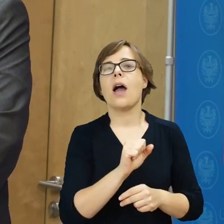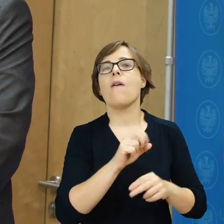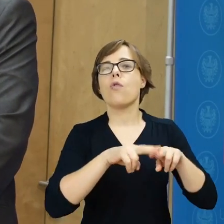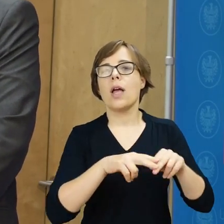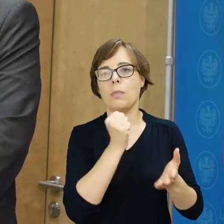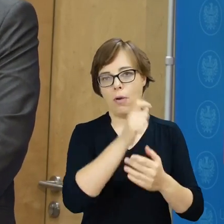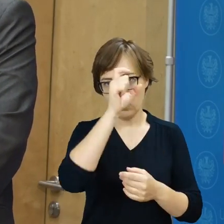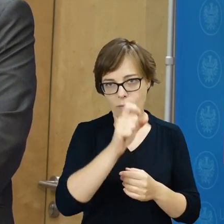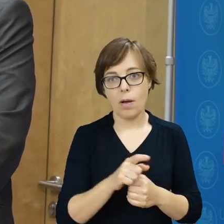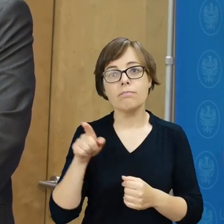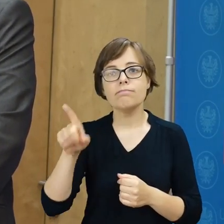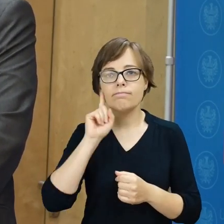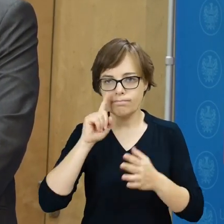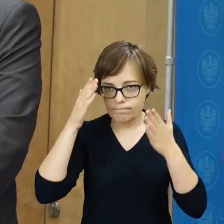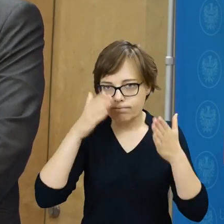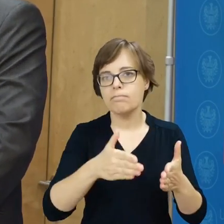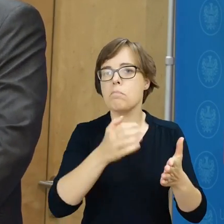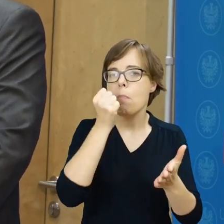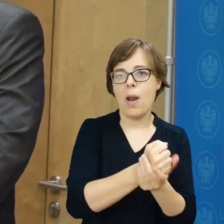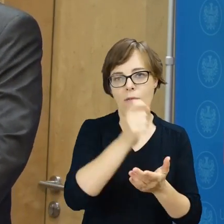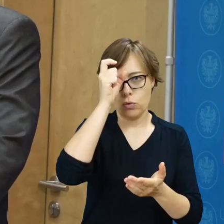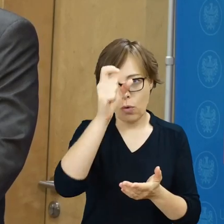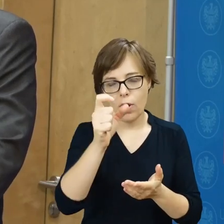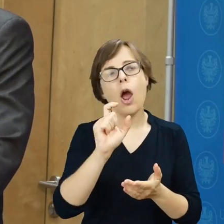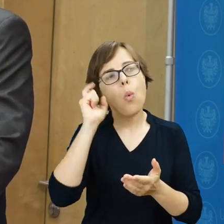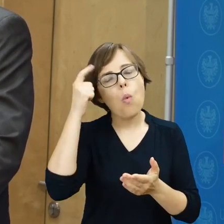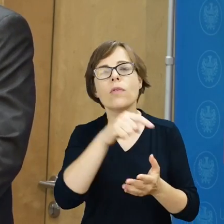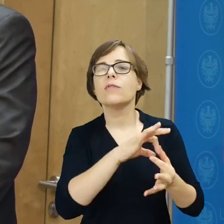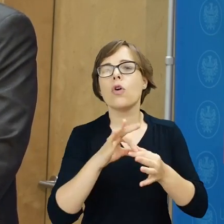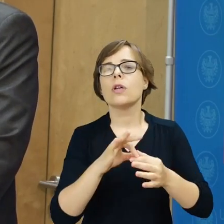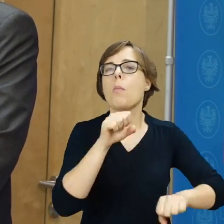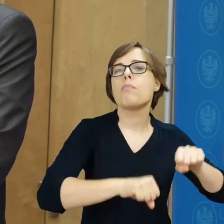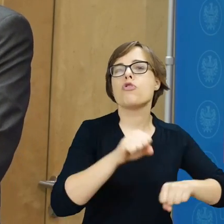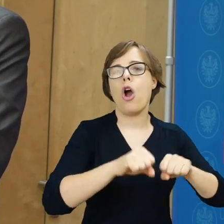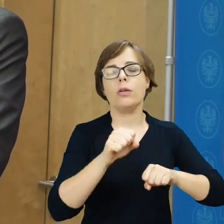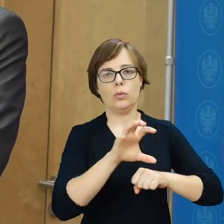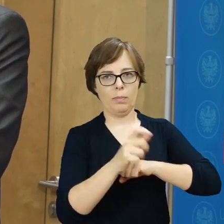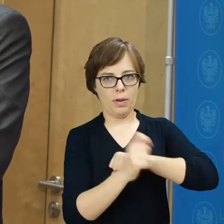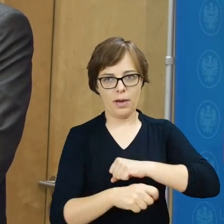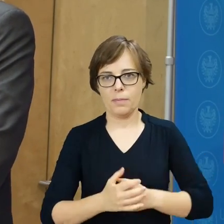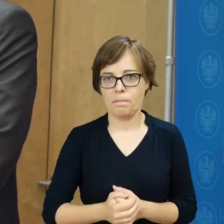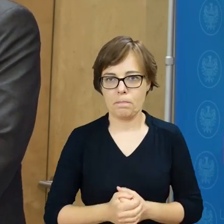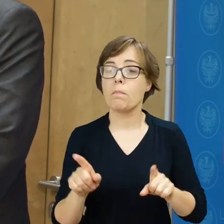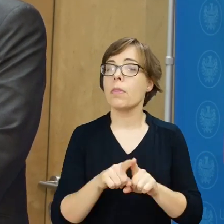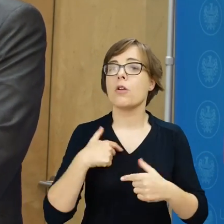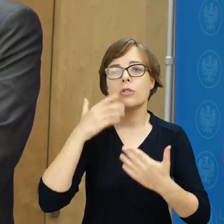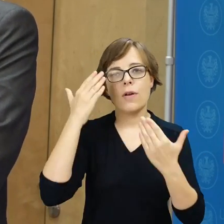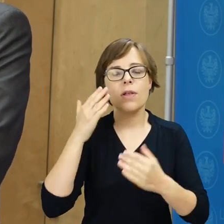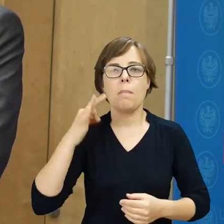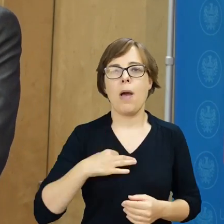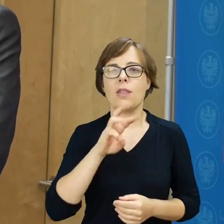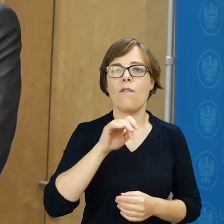w ochronie praw człowieka, głównie w procesie karnym. Witam serdecznie pana Wojciecha Klickiego